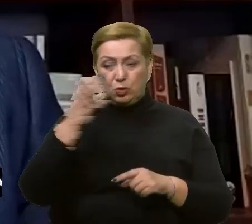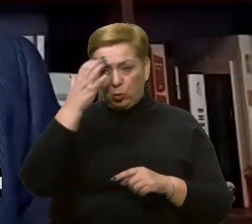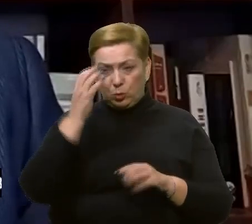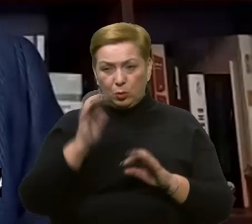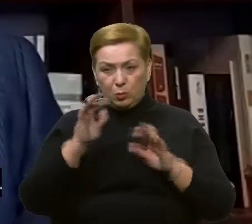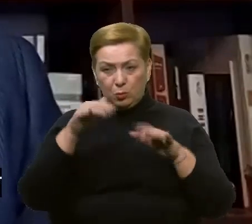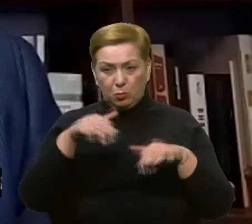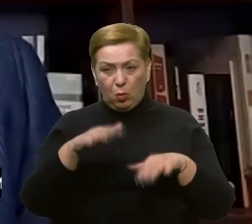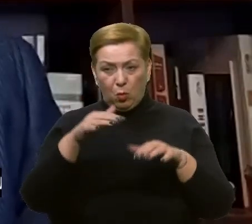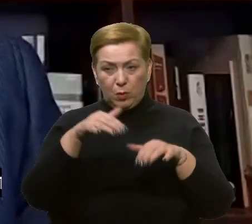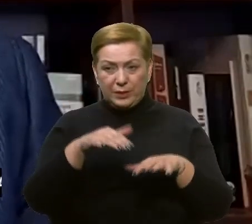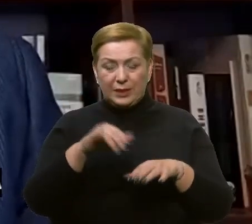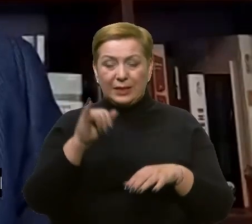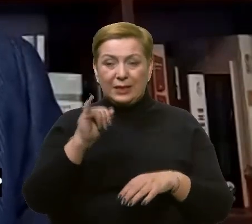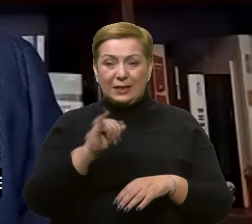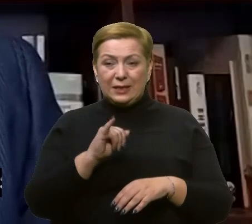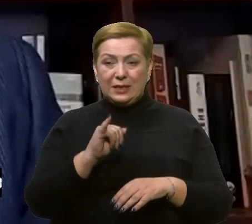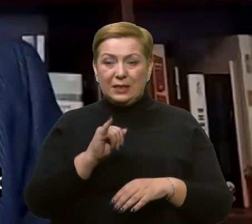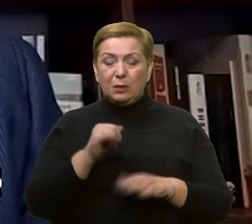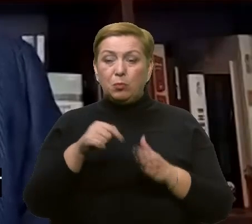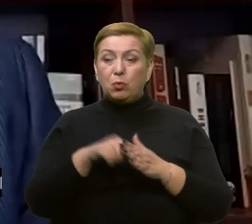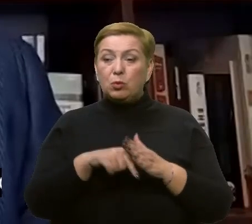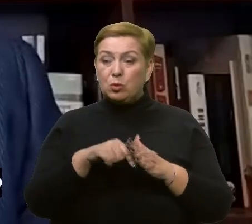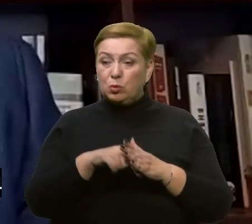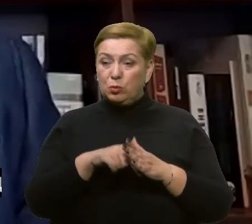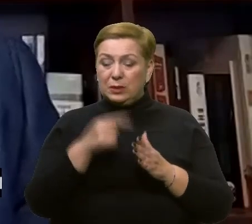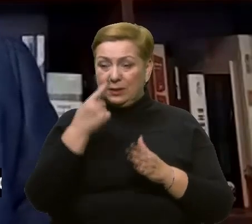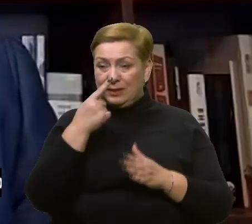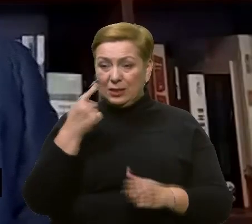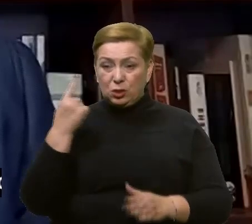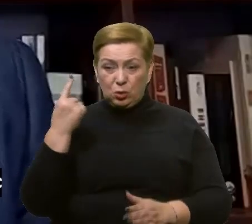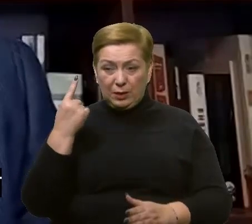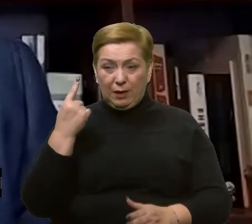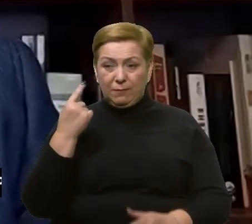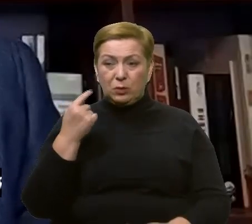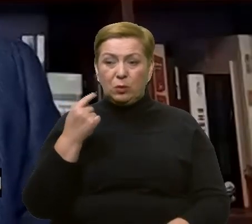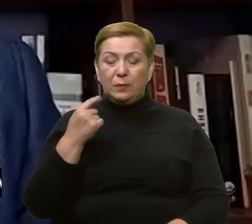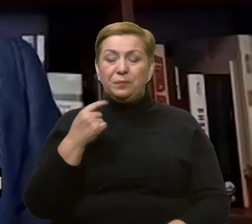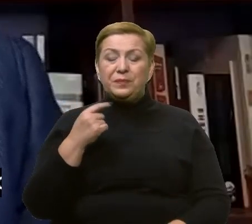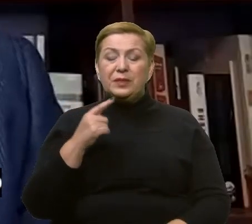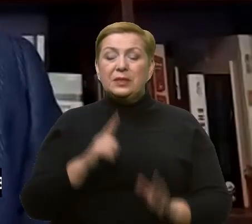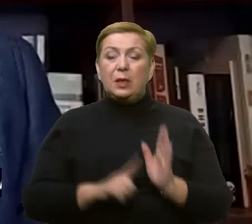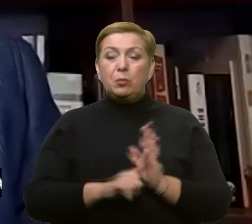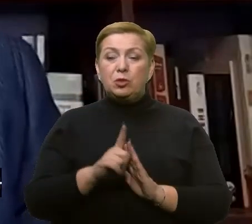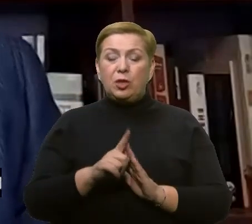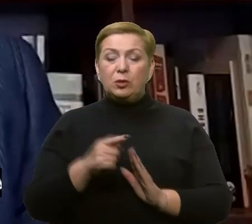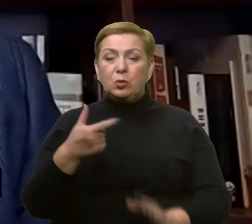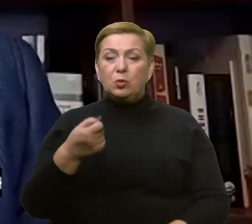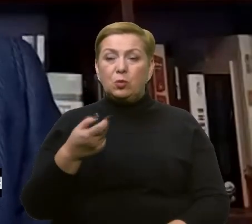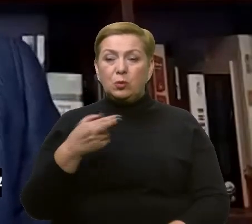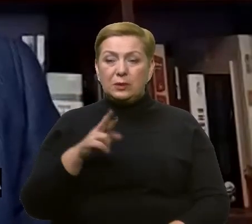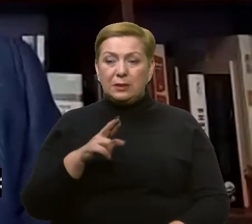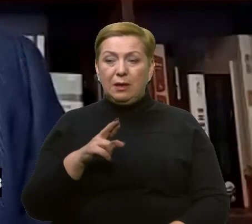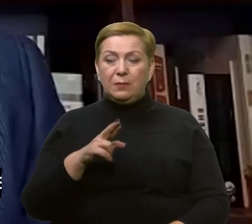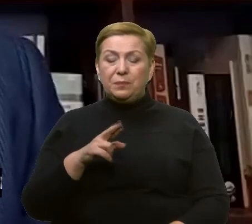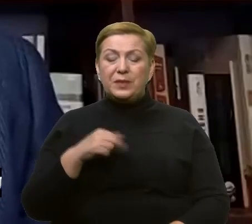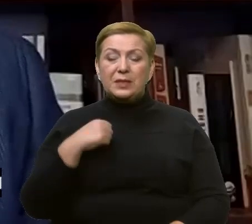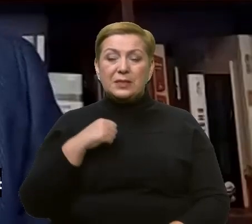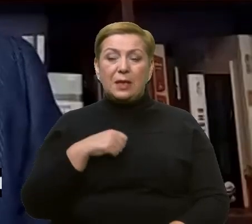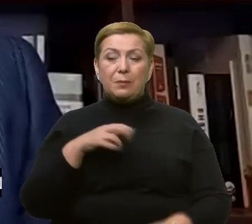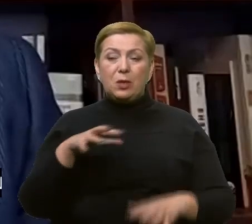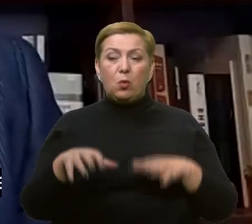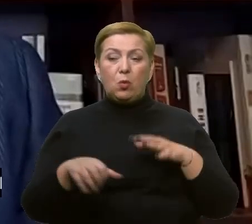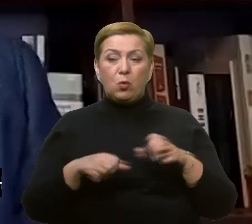І, по суті справи, от нещодавно, на початку грудня, самі окупанти визнали, що